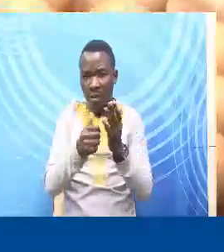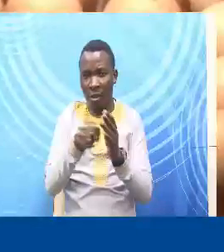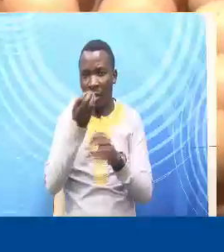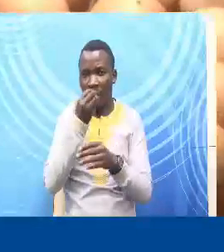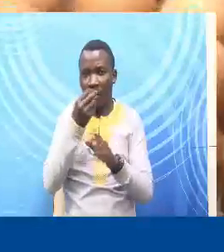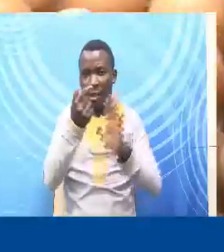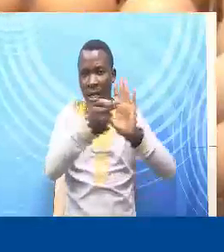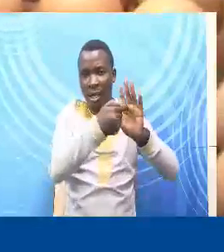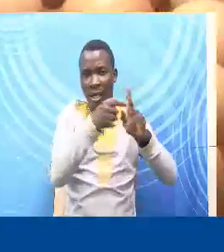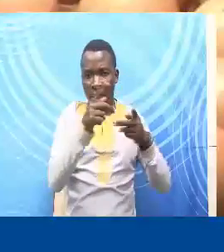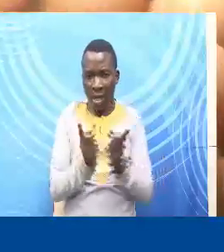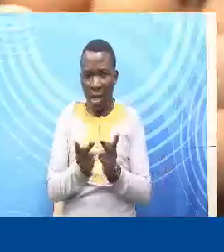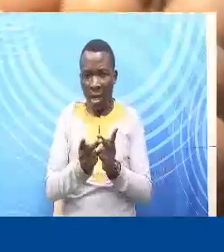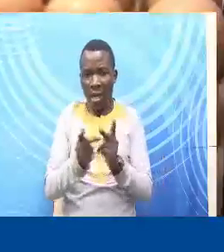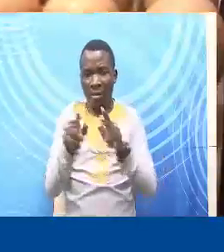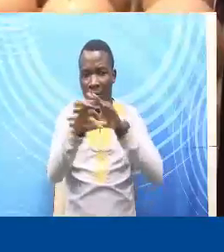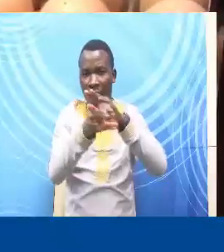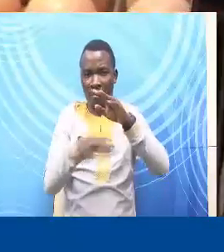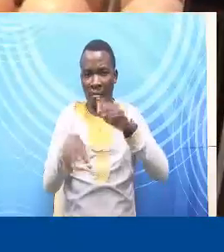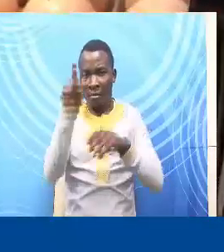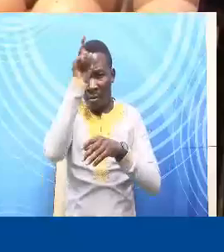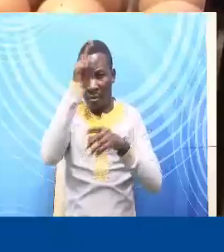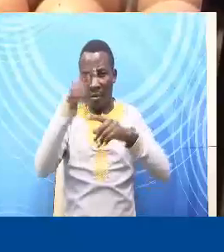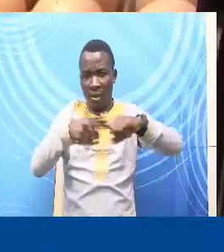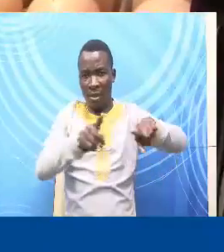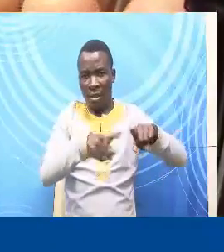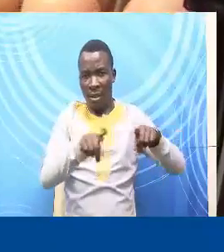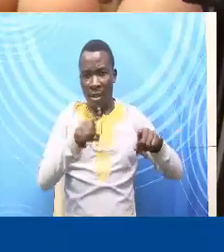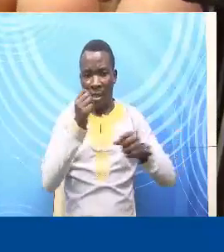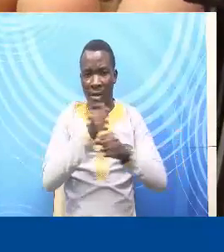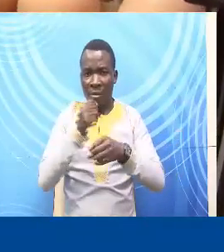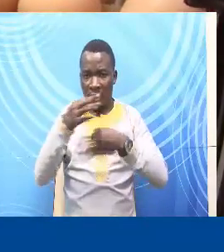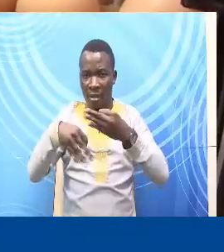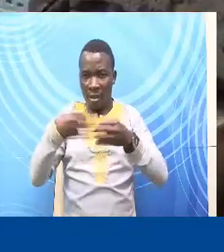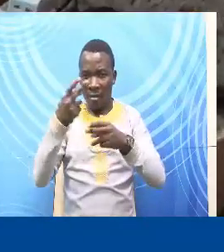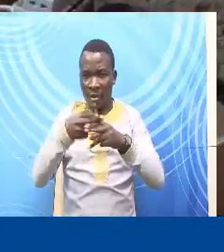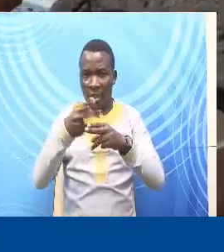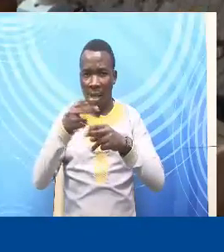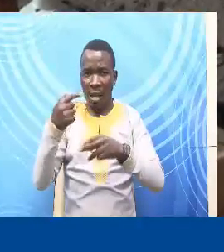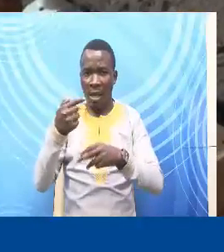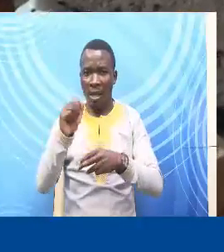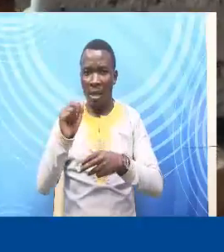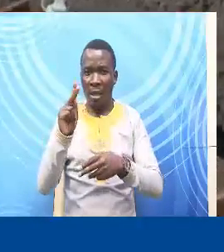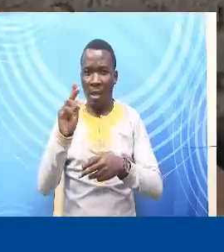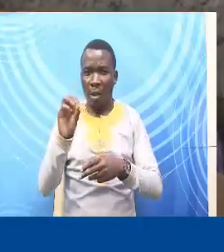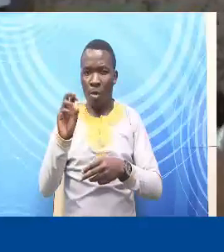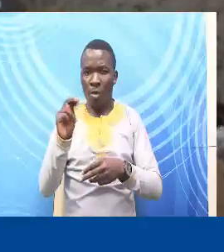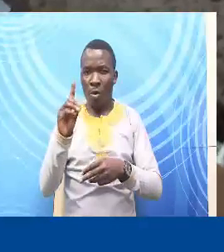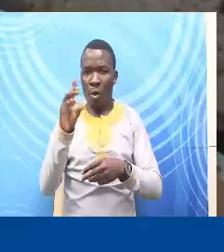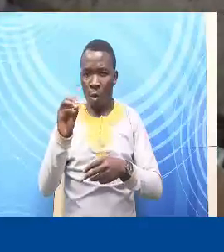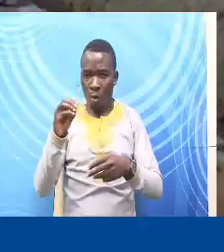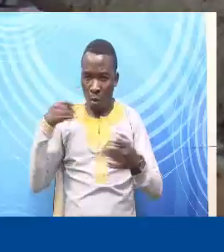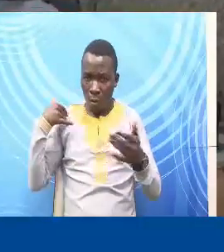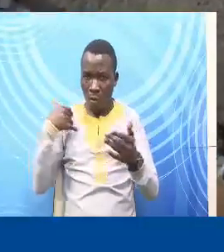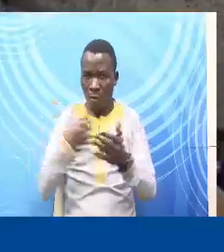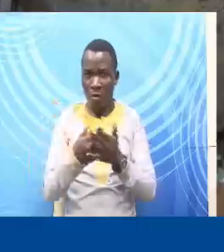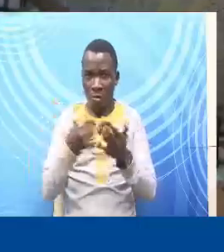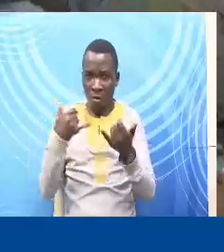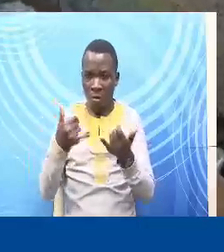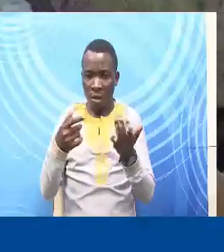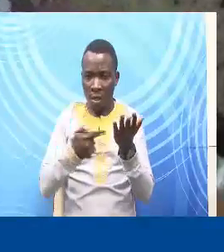bice by'icyaro bya hato na hato. Yabanje gukora imashini umuntu yakwita gakondo, ariko kugeza ubu ngubu noneho ikoranabuhanga